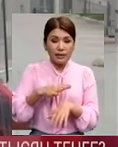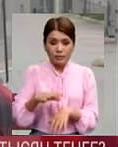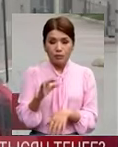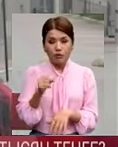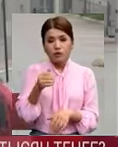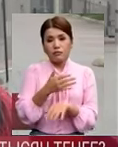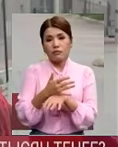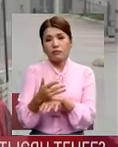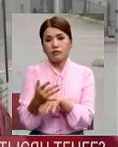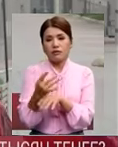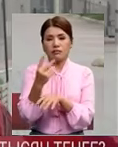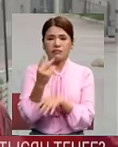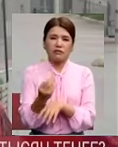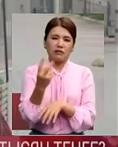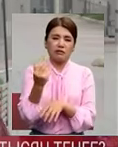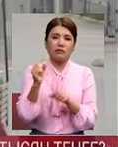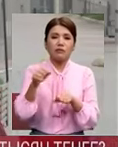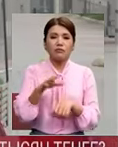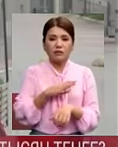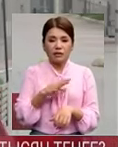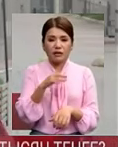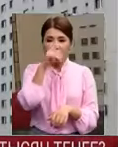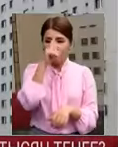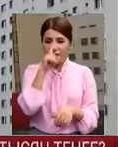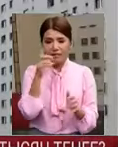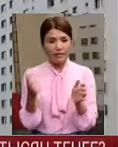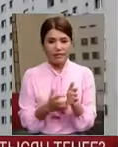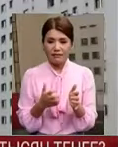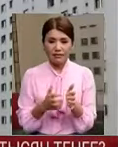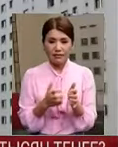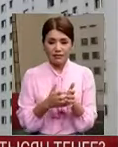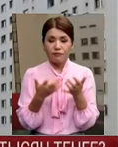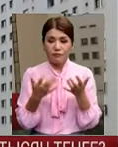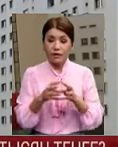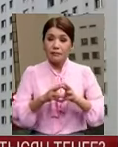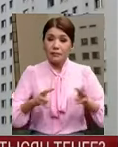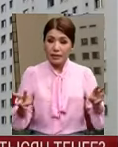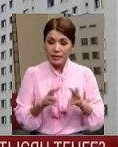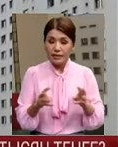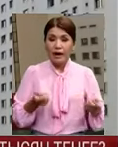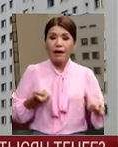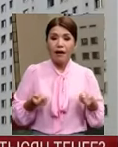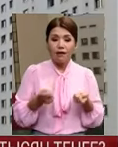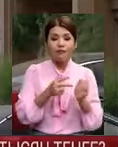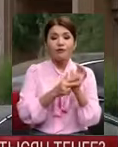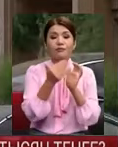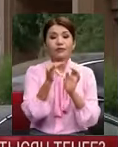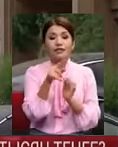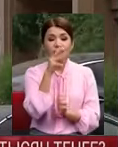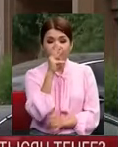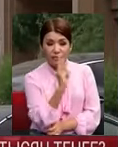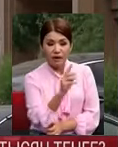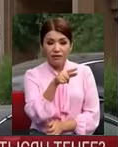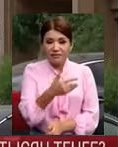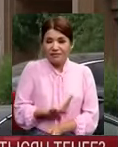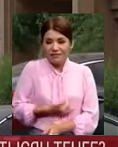еще на несколько дней, но на месяц точно бы не хватило. Наверное, и министры с акимами прожить на 85 тысяч